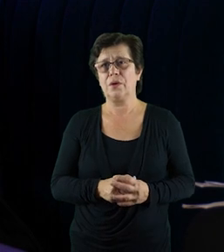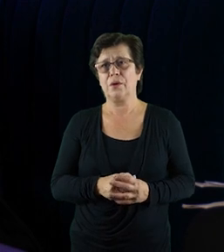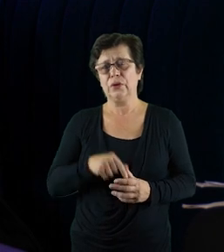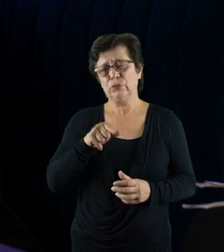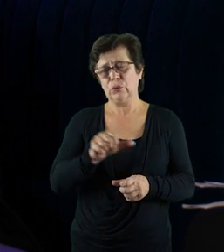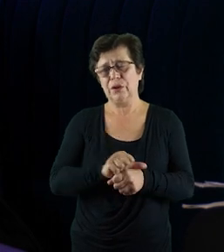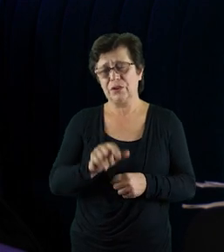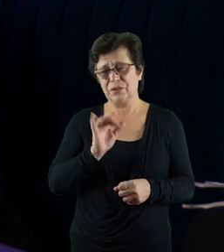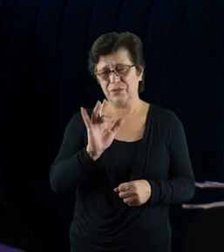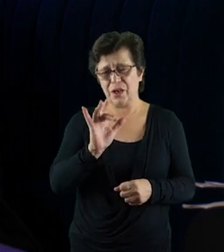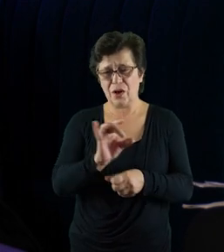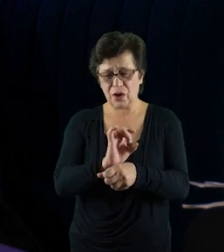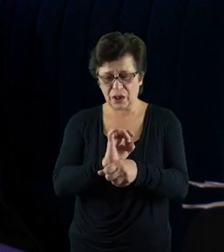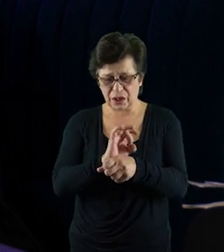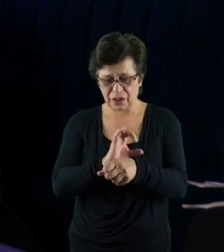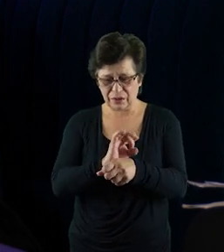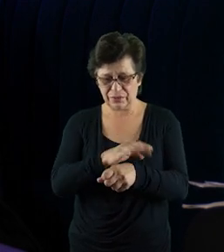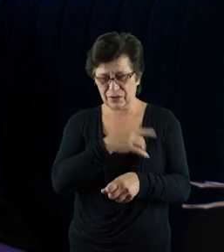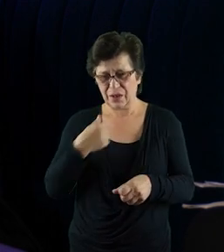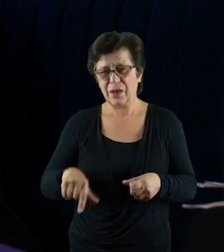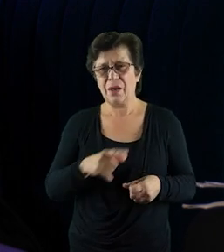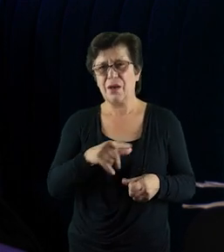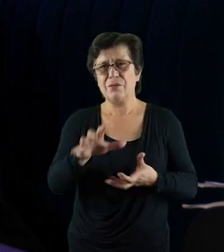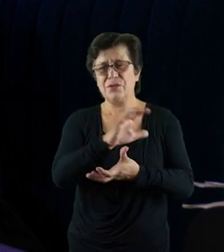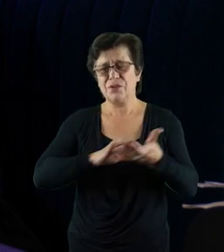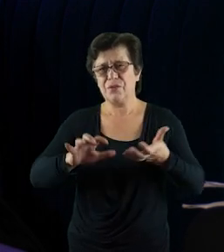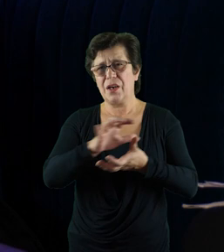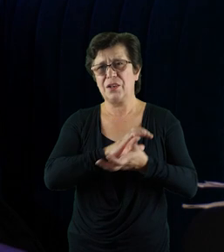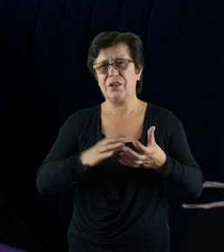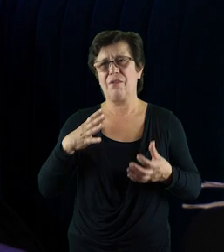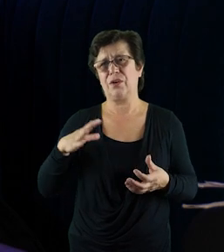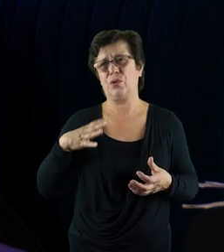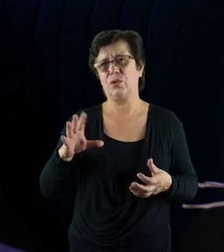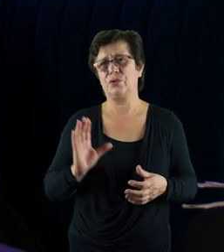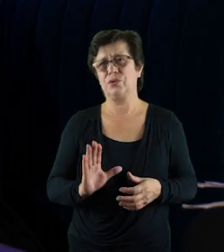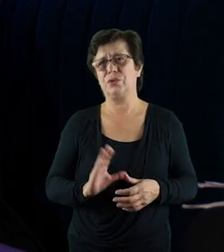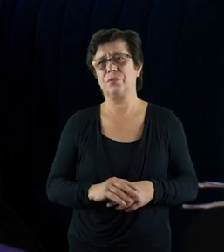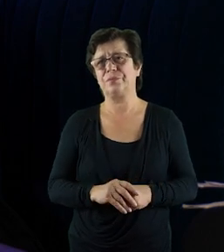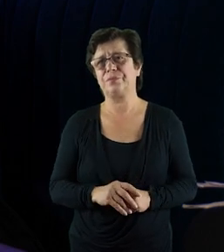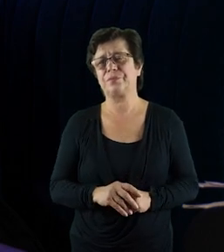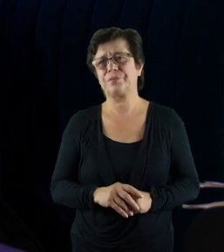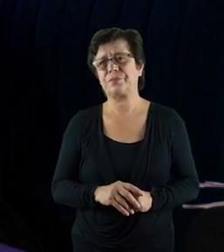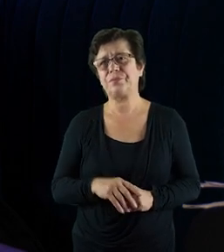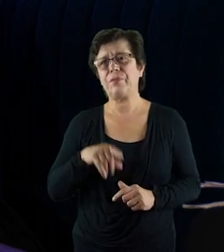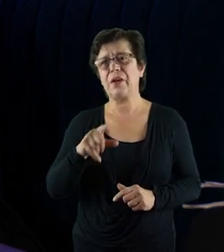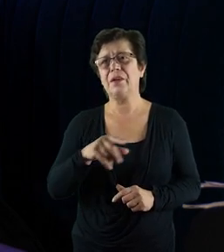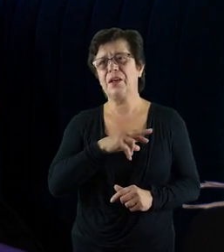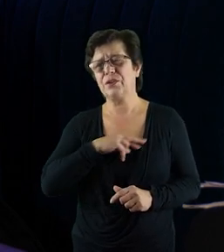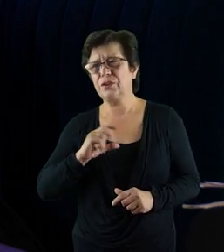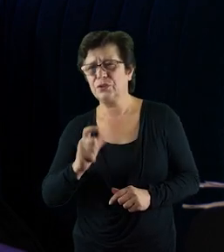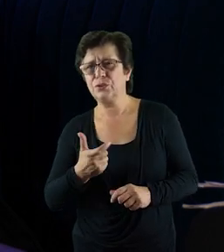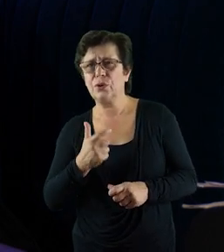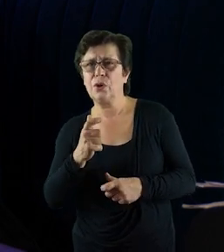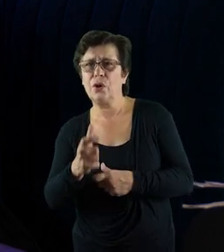krwiobiegu, w jego takim świecie wartości. Nie sądzę, że te rzeczy, które on